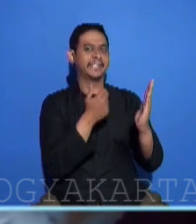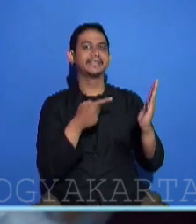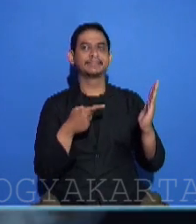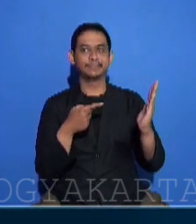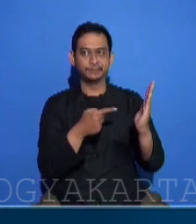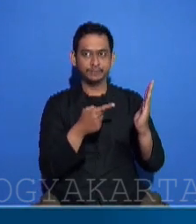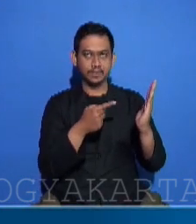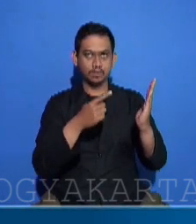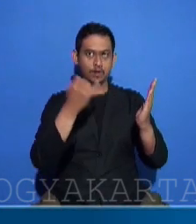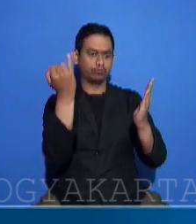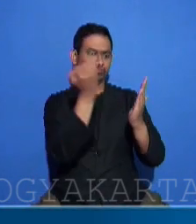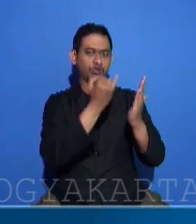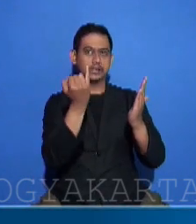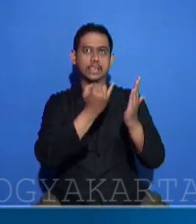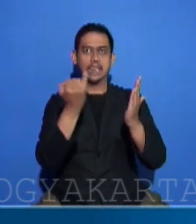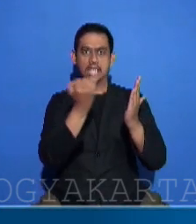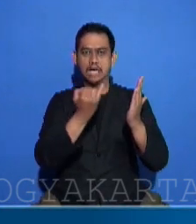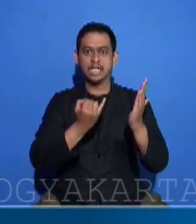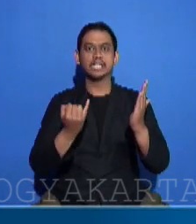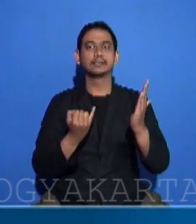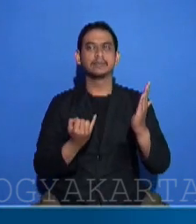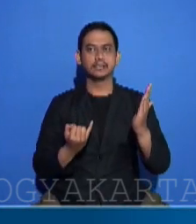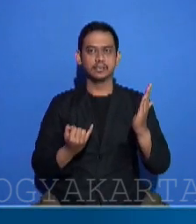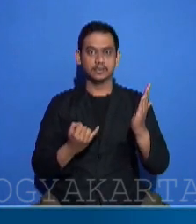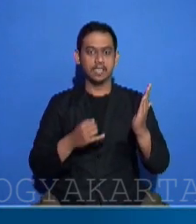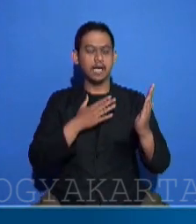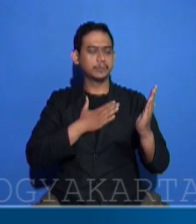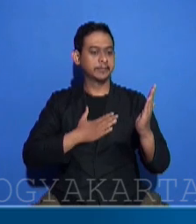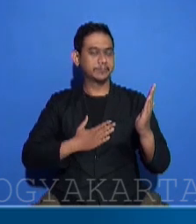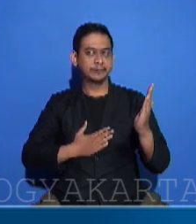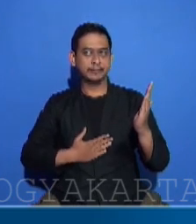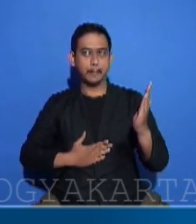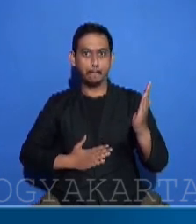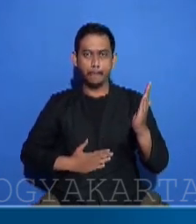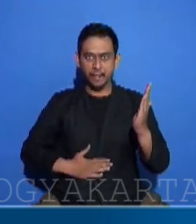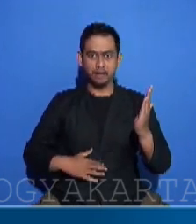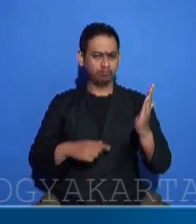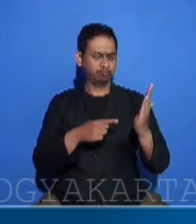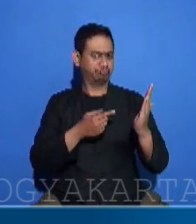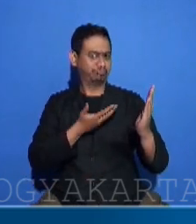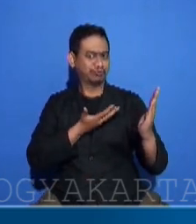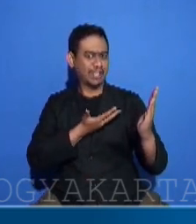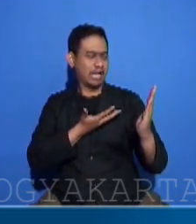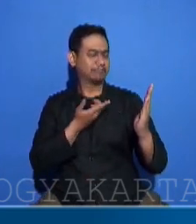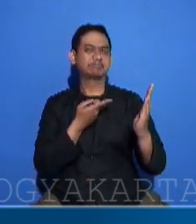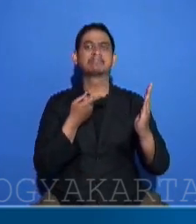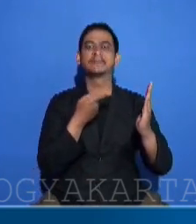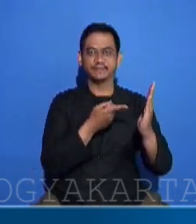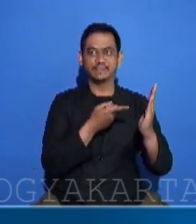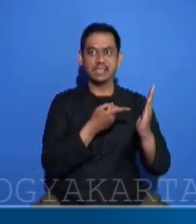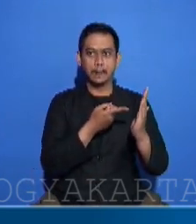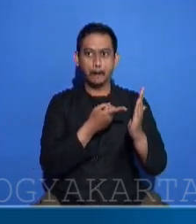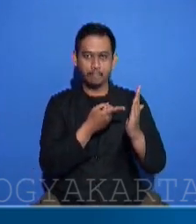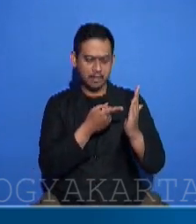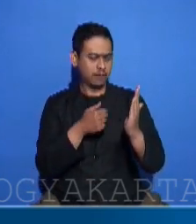tertuang selalu memiliki makna tersendiri bagi pecintanya. Tak jarang pula isi suara hati dari